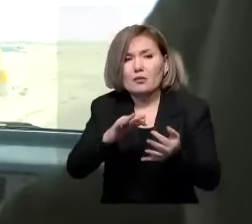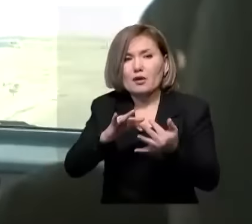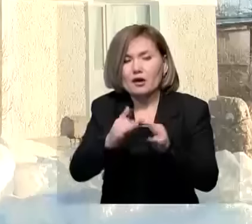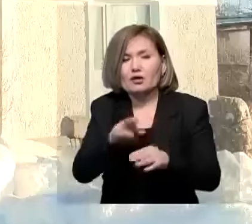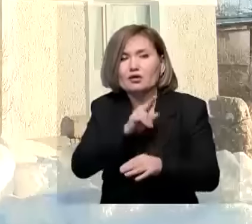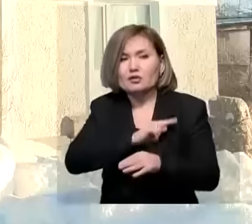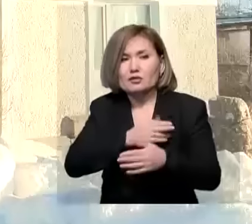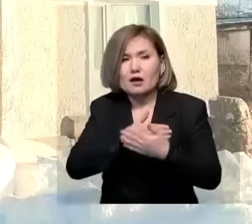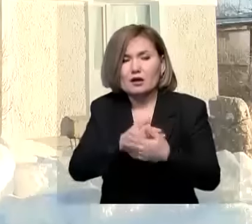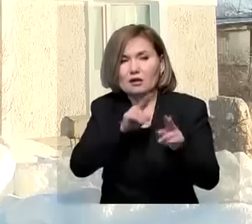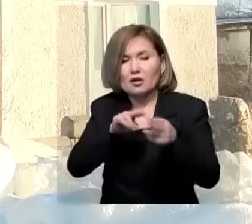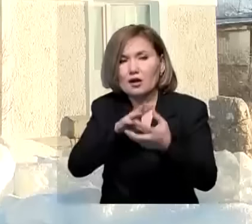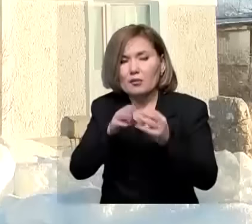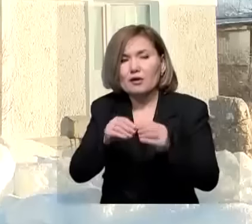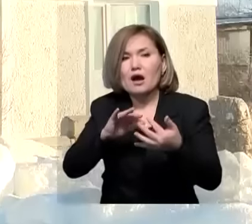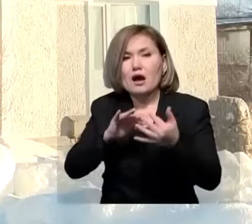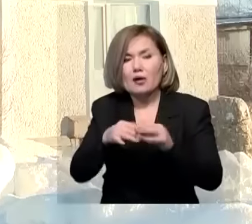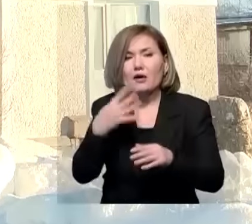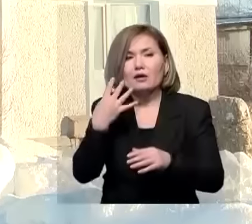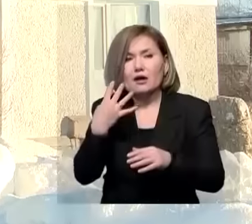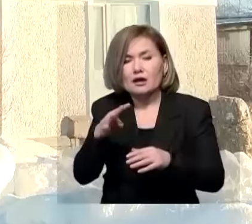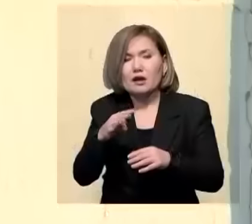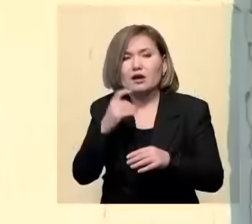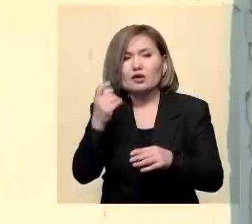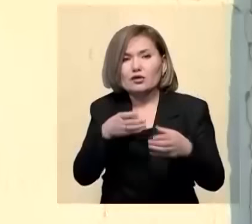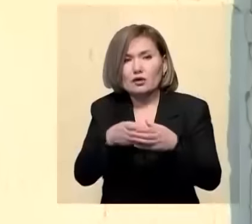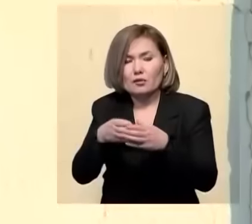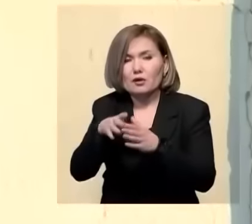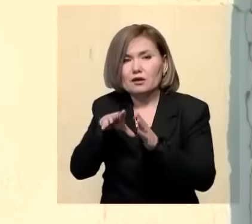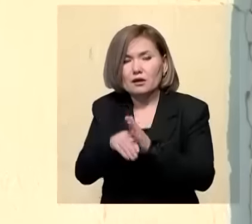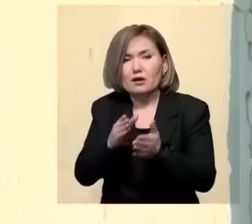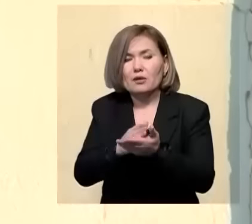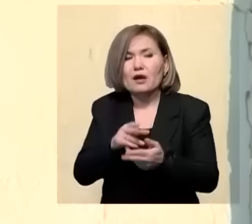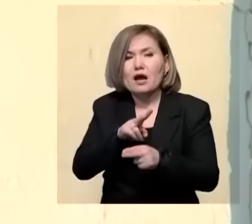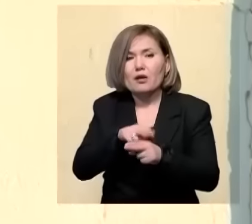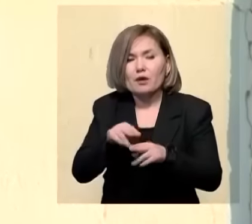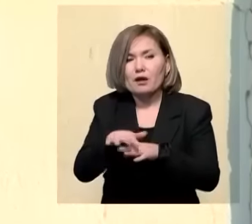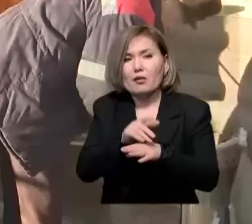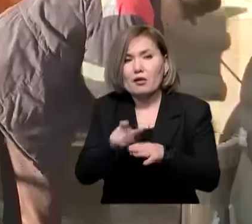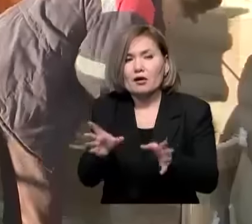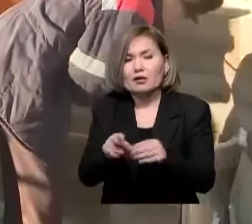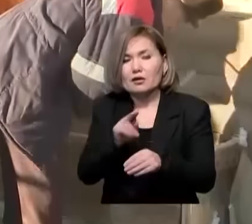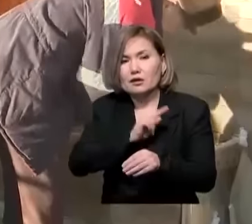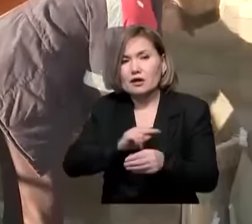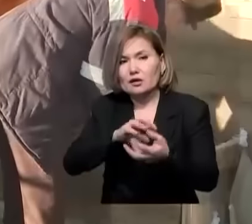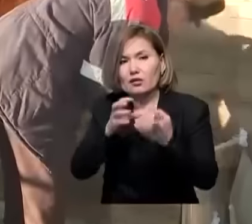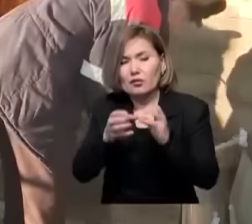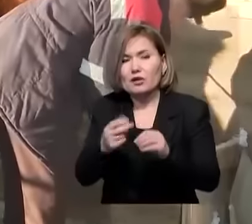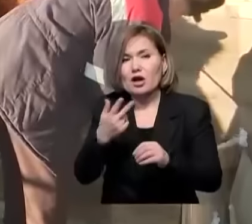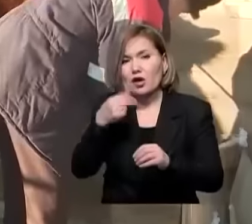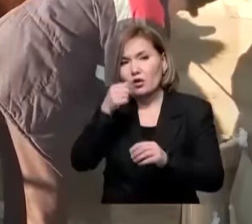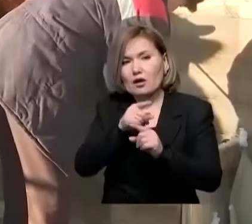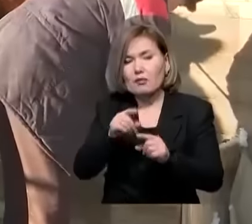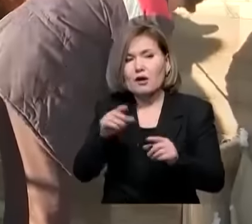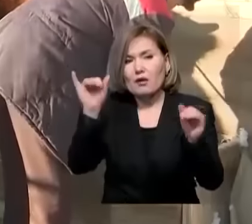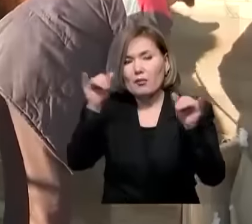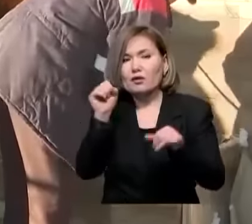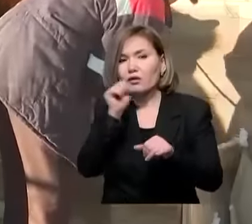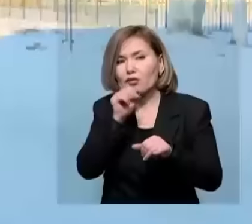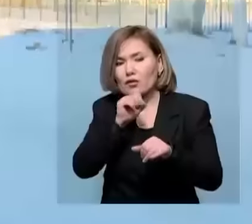инспектордың құзырында. Бұдан бөлек ауылға 40-тан астам шаруа қожалығы қарайды. Полиция мен жергілікті азаматтардың бірлескен жұмысы нәтижесінде 3 жылдан бері мал ұрлығына